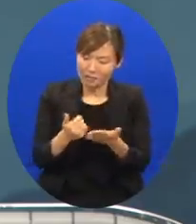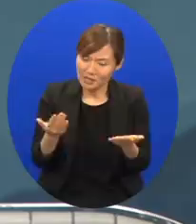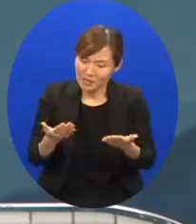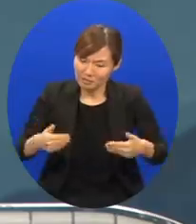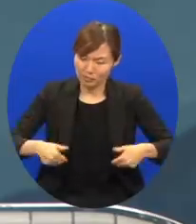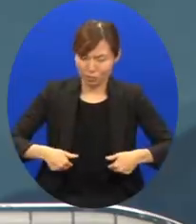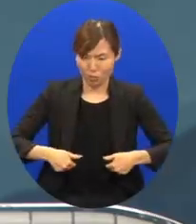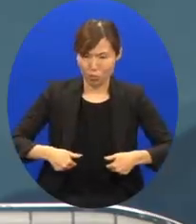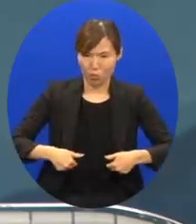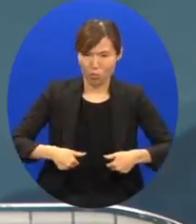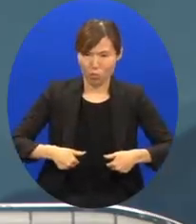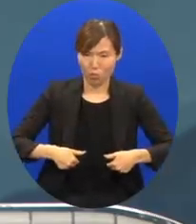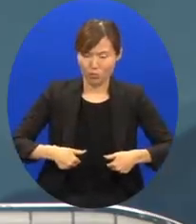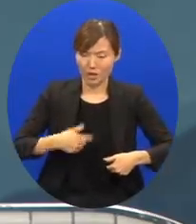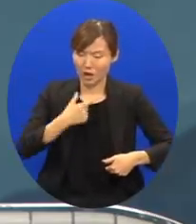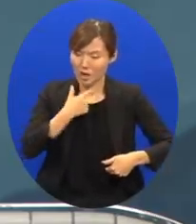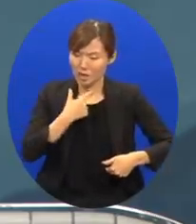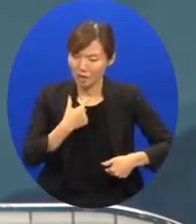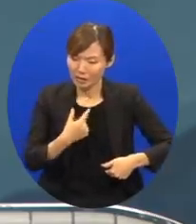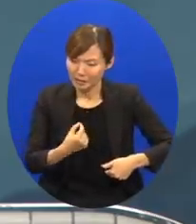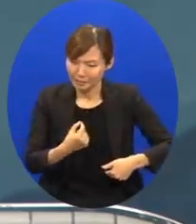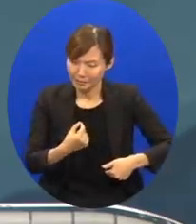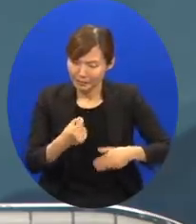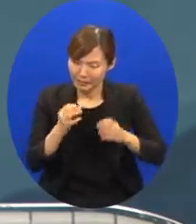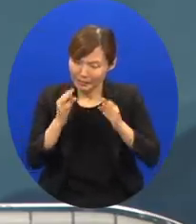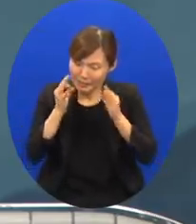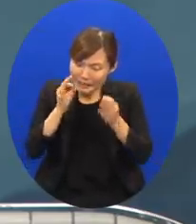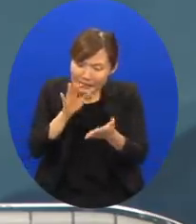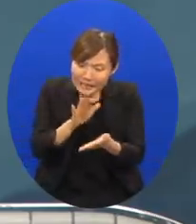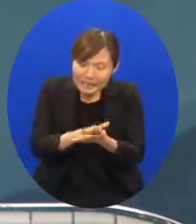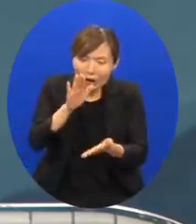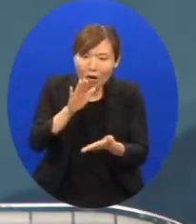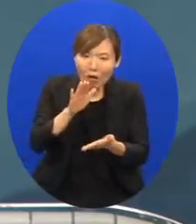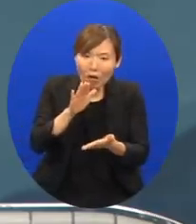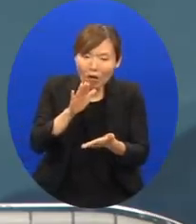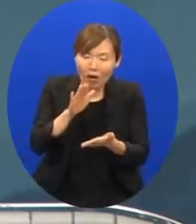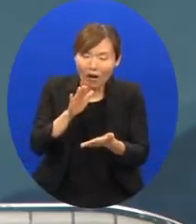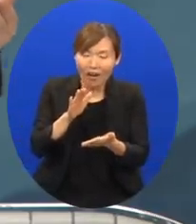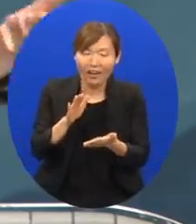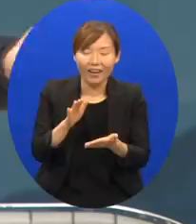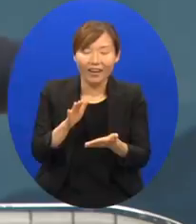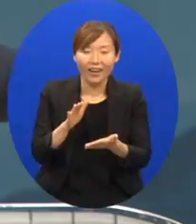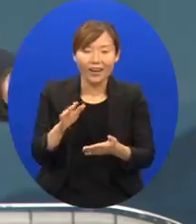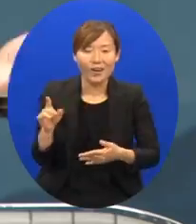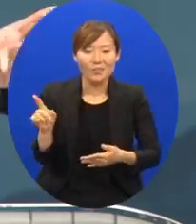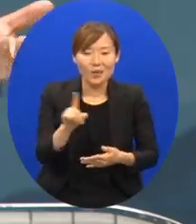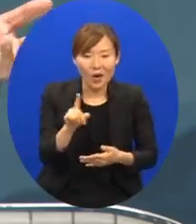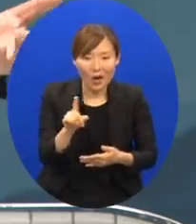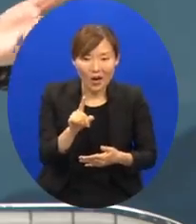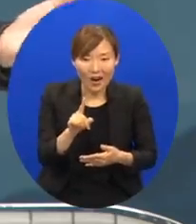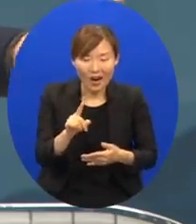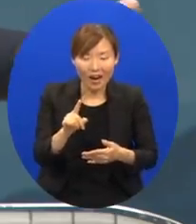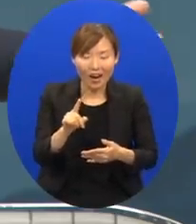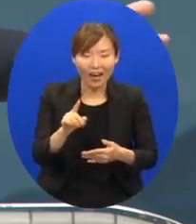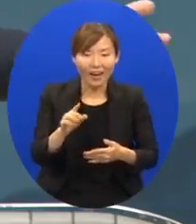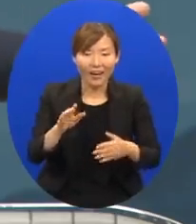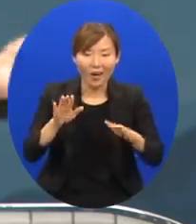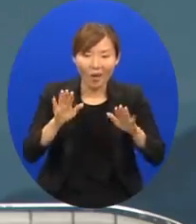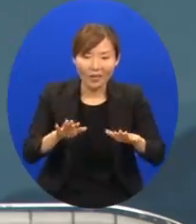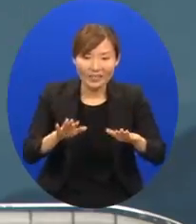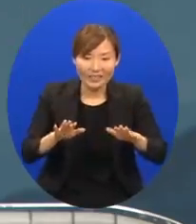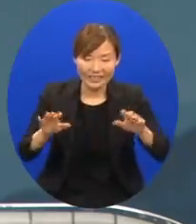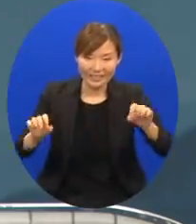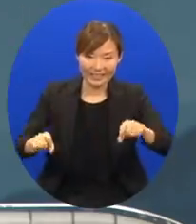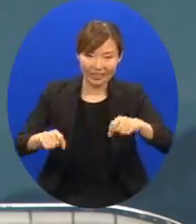하나님의 일을 하고 싶은 그런 이 열정이 일어나는데요 오늘 여러분이 설날 명절 기간 인데도